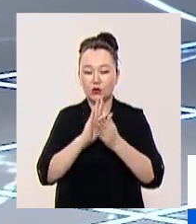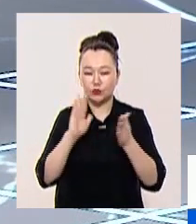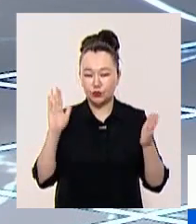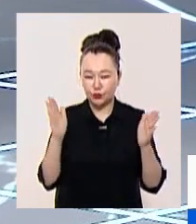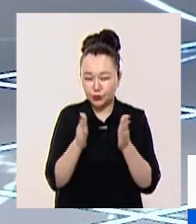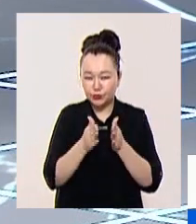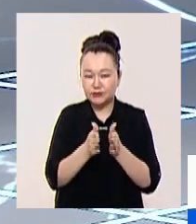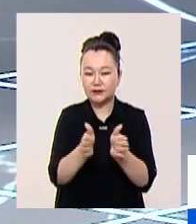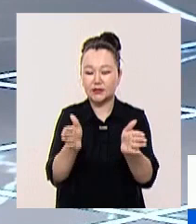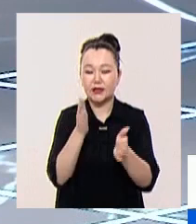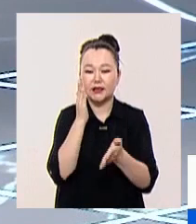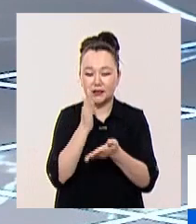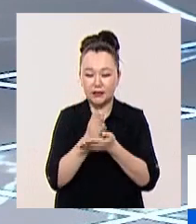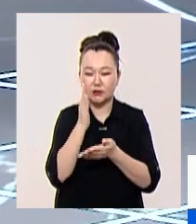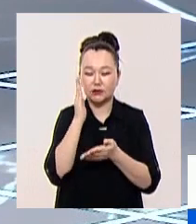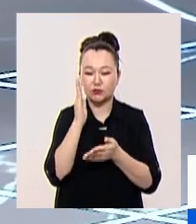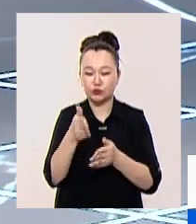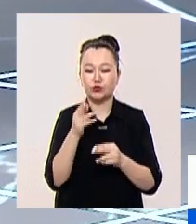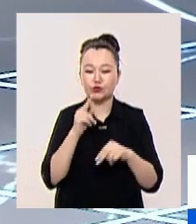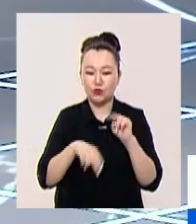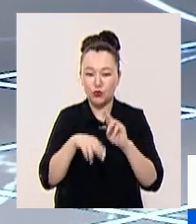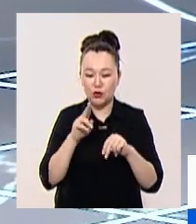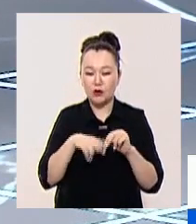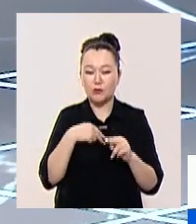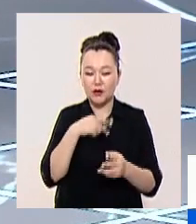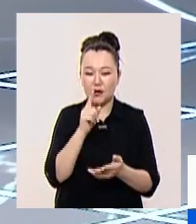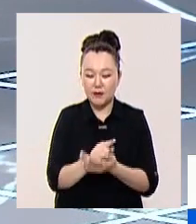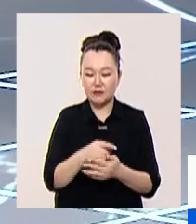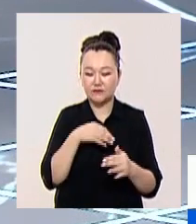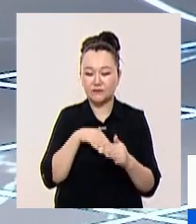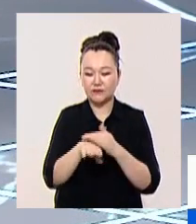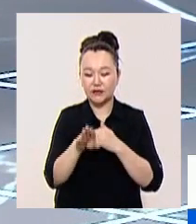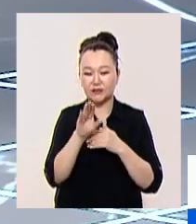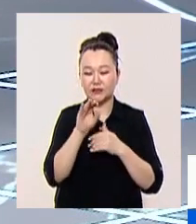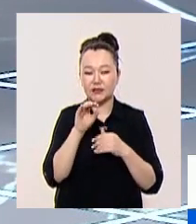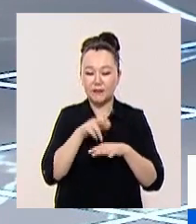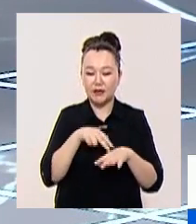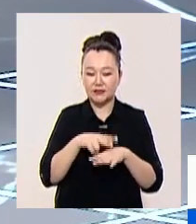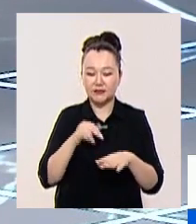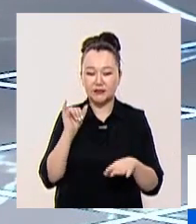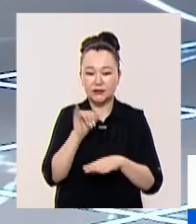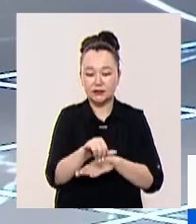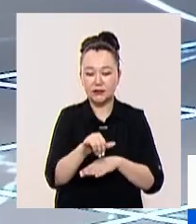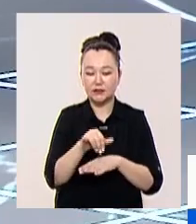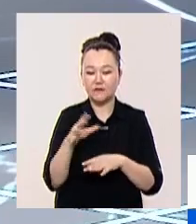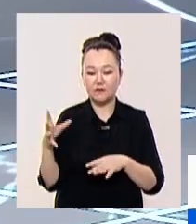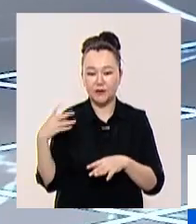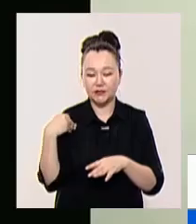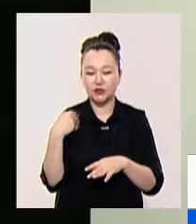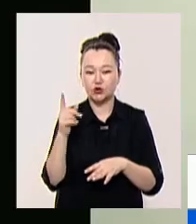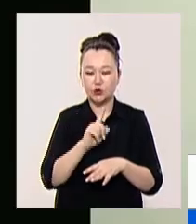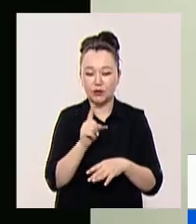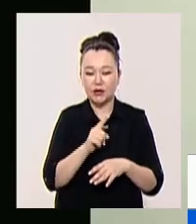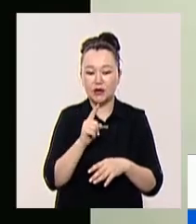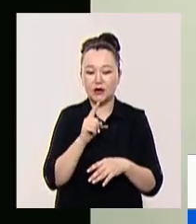уже имеются застройки. То есть здесь мы обязаны выехать вместе с управлением полиции, группой дорожно-транспортной инспекции, чтобы